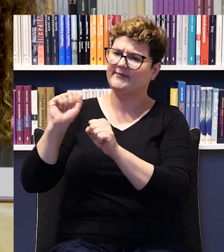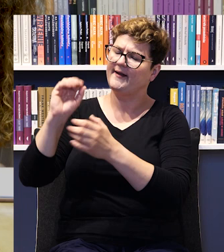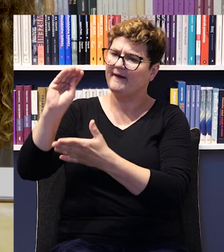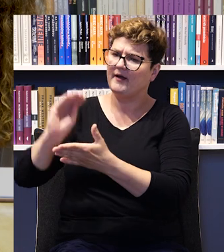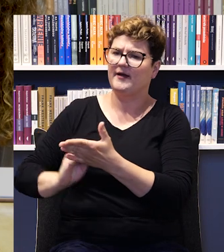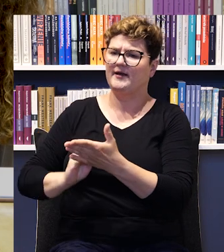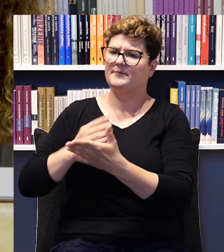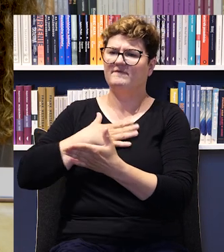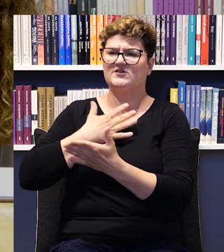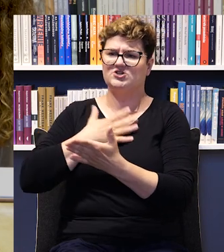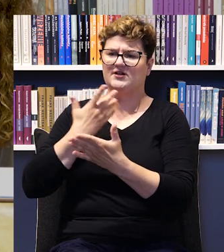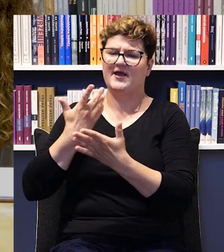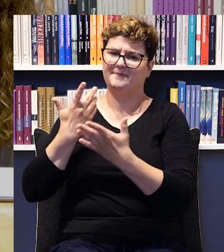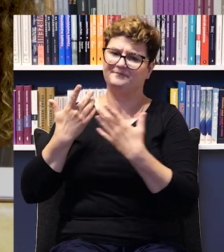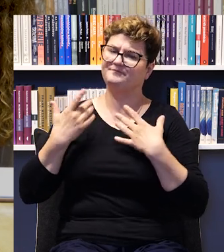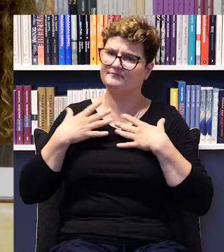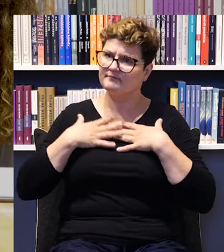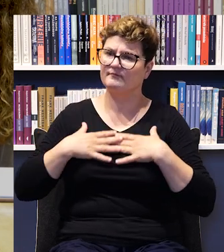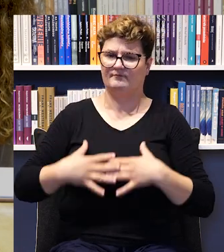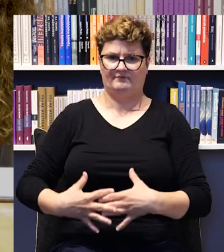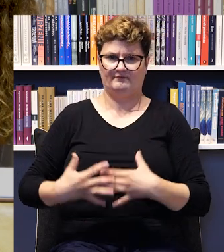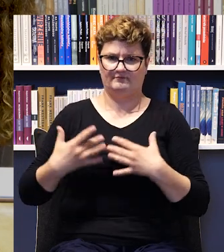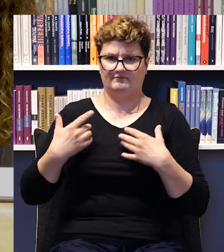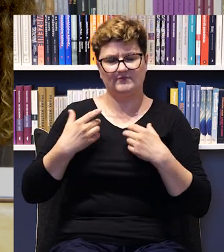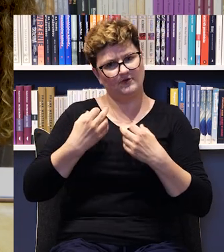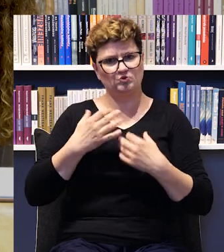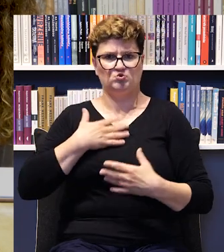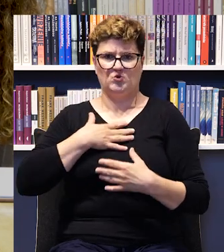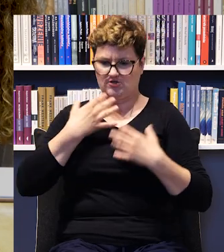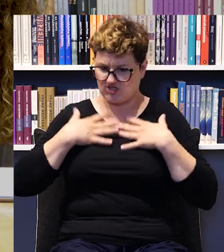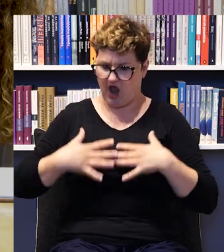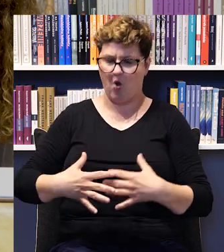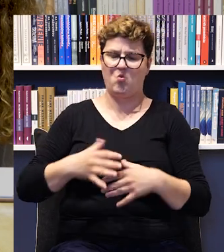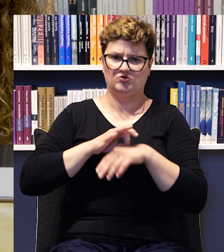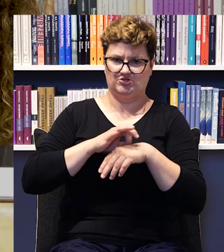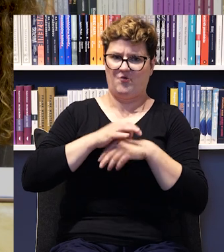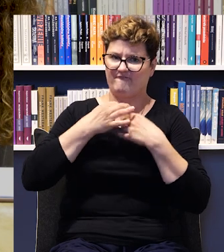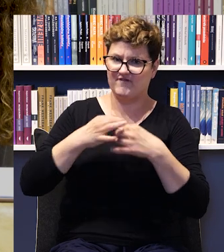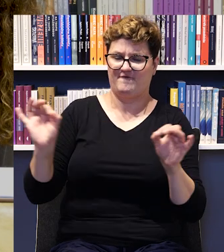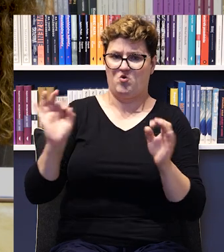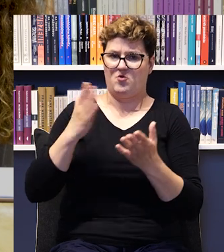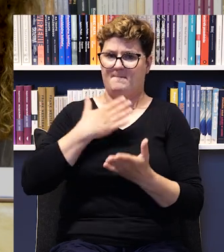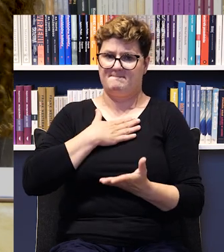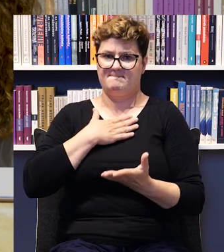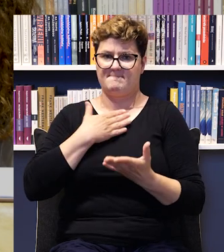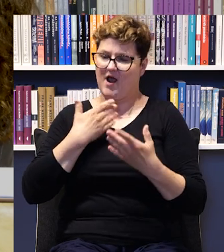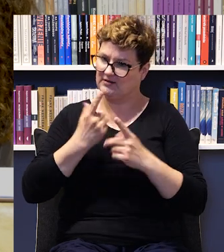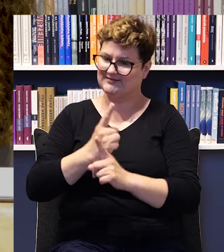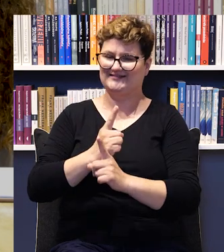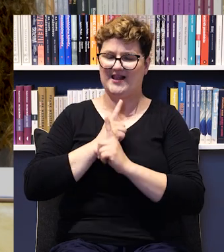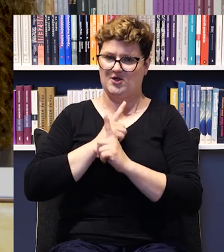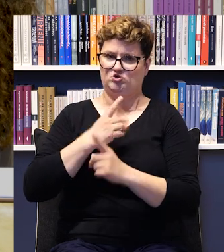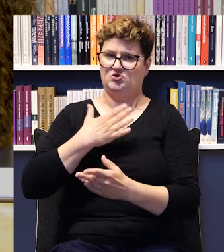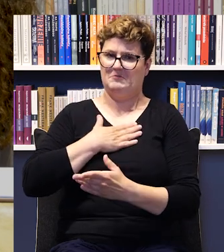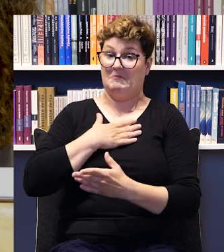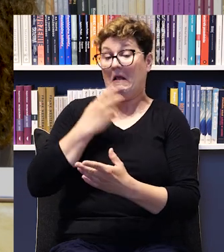bardzo cielesny sposób jednak się w tej pracy wyzwala i jednak w tej pracy szuka swojej autonomii.